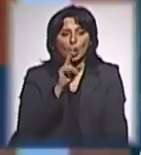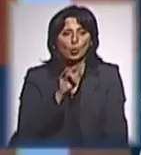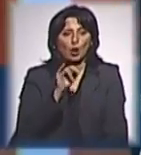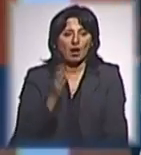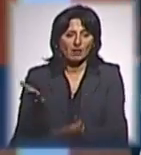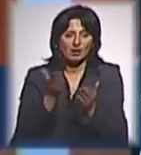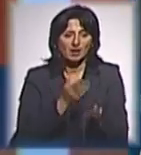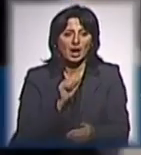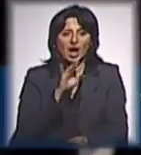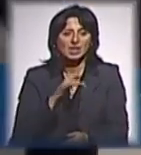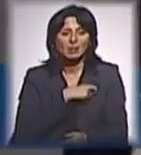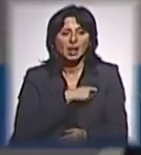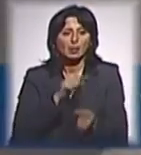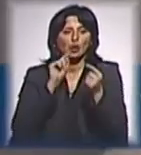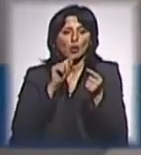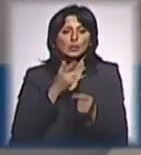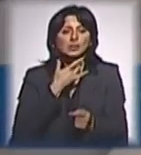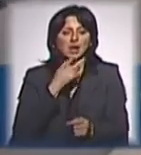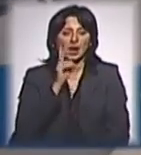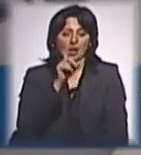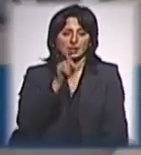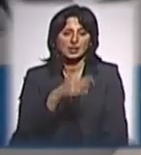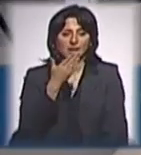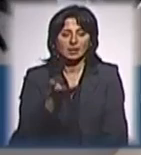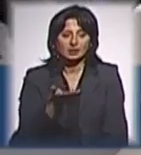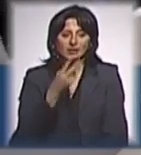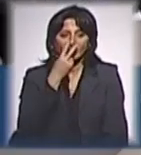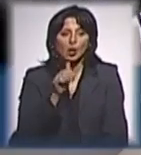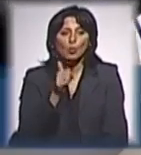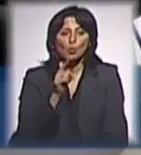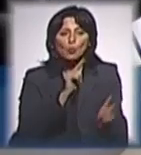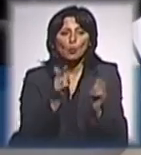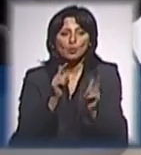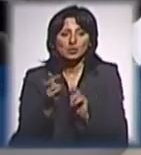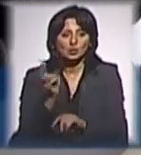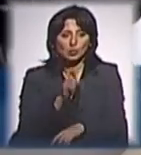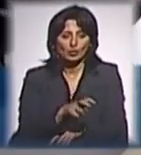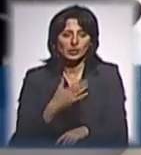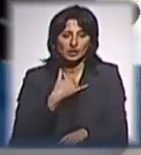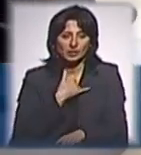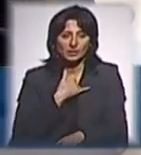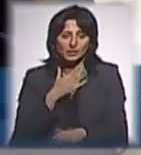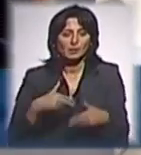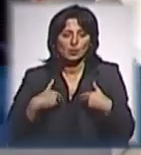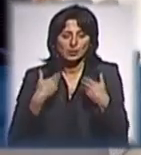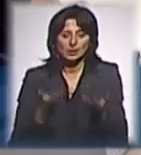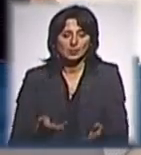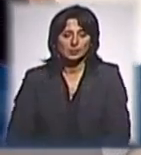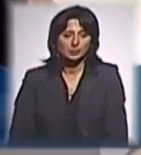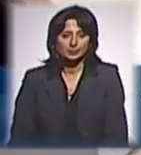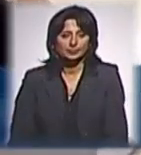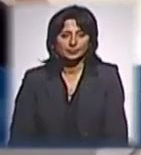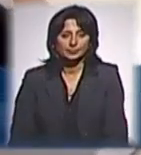მოვიწვიოთ აქ დარბაზში. არასაპარლამენტო ოპოზიციის მერობის კანდიდატი, ნახოთ როგორი მომზადებული მოვიდა ის ჩვენთან. მოგესალმებით ბატონო